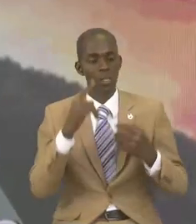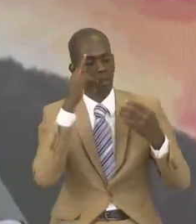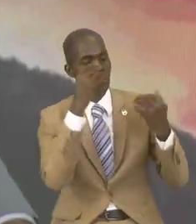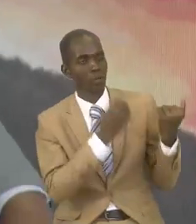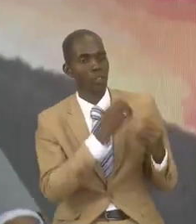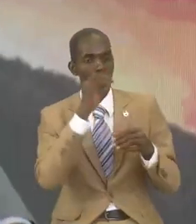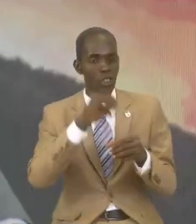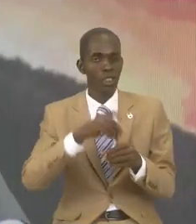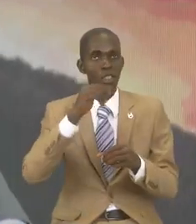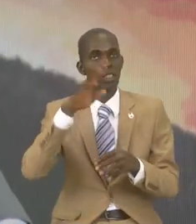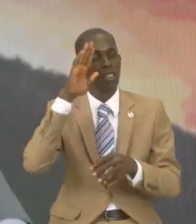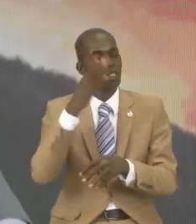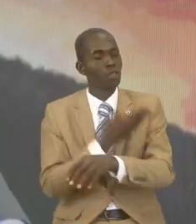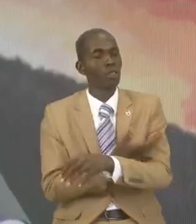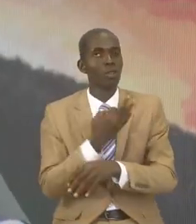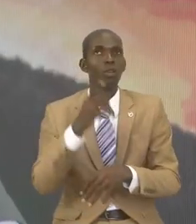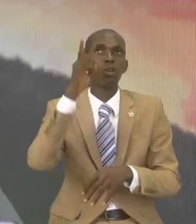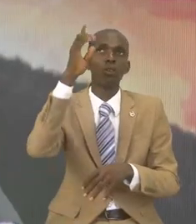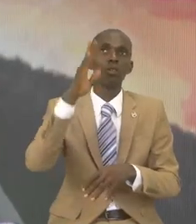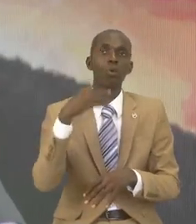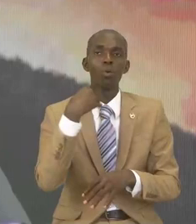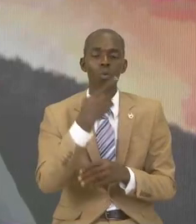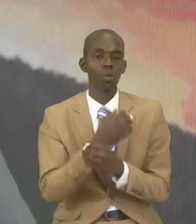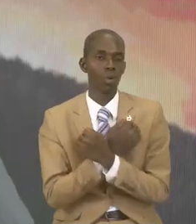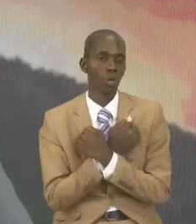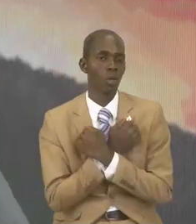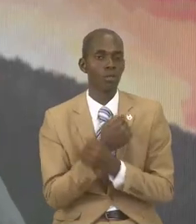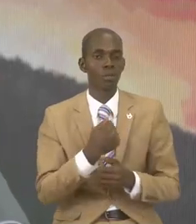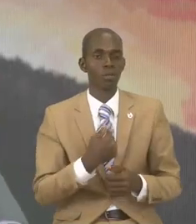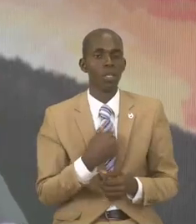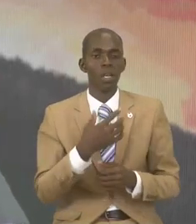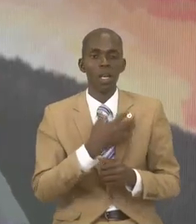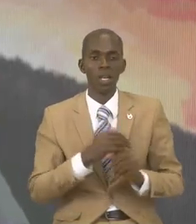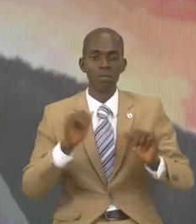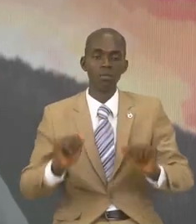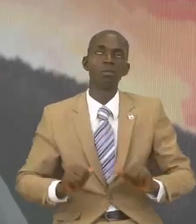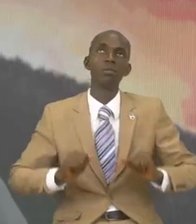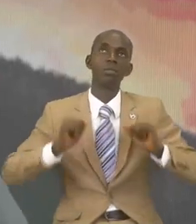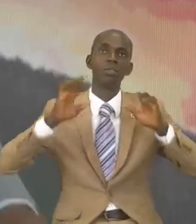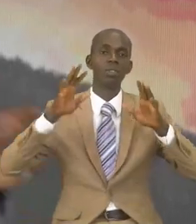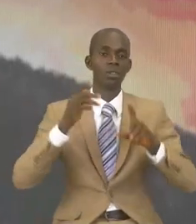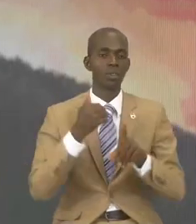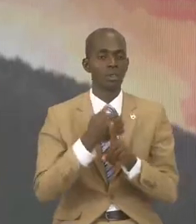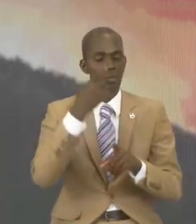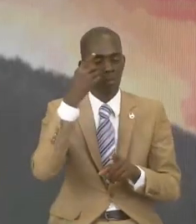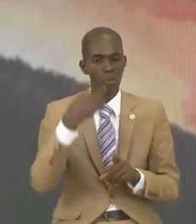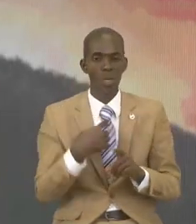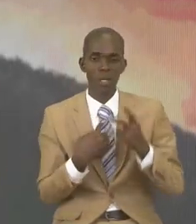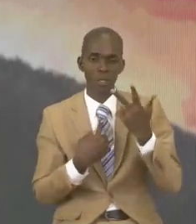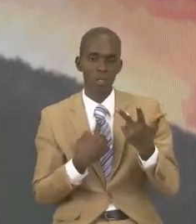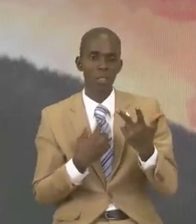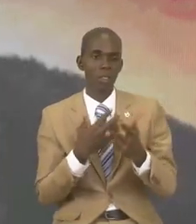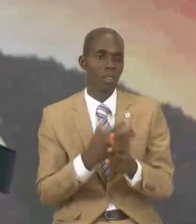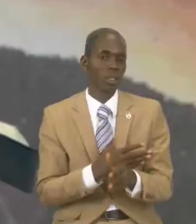le Fils de Dieu qui m'a aimé et s'est livré lui-même pour moi.